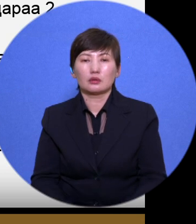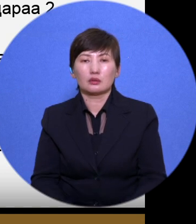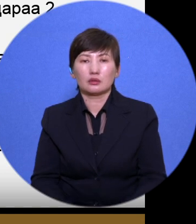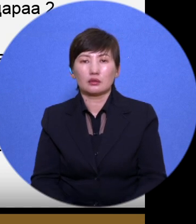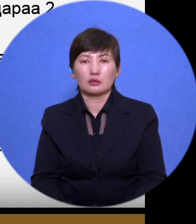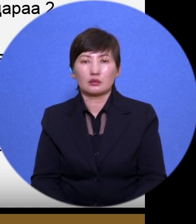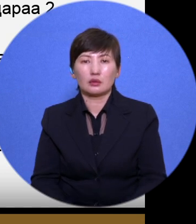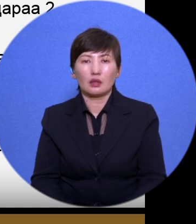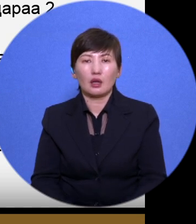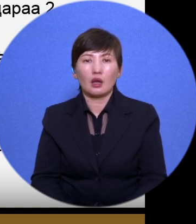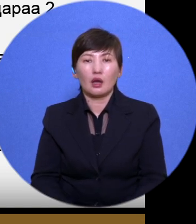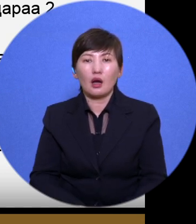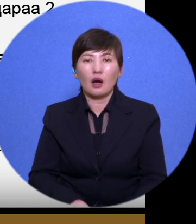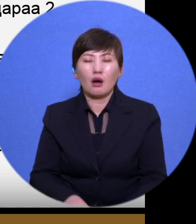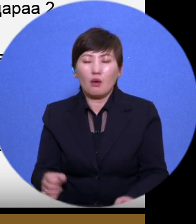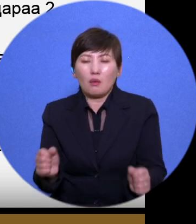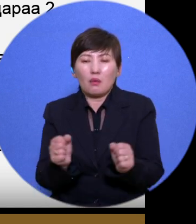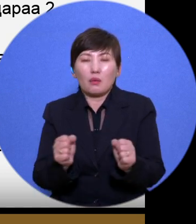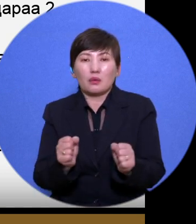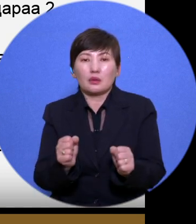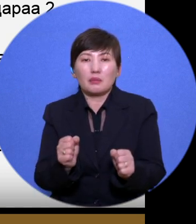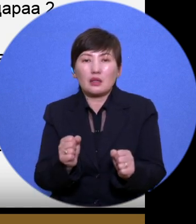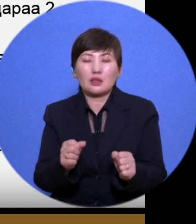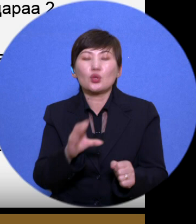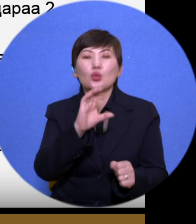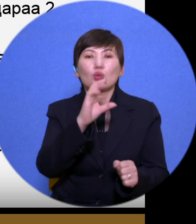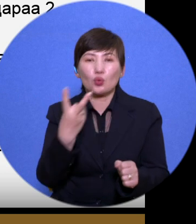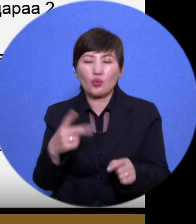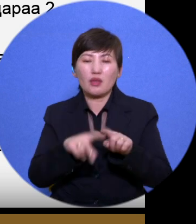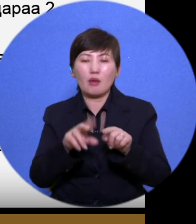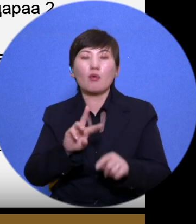За, тэгвэл сэрүүн газар тавьсанд нь ямар өөрчлөлт гарсан бэ?